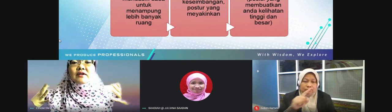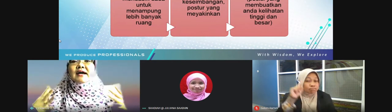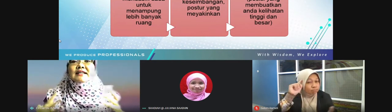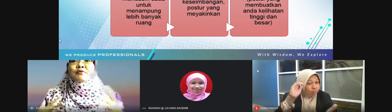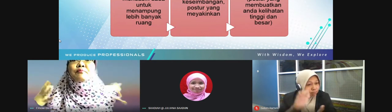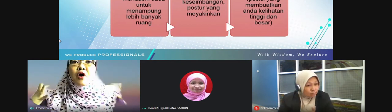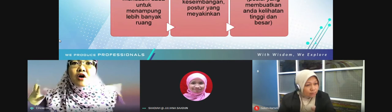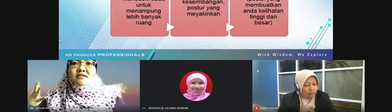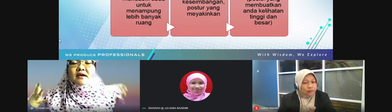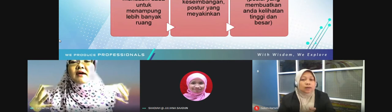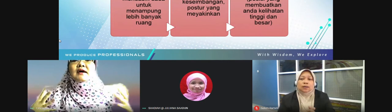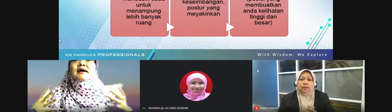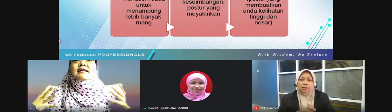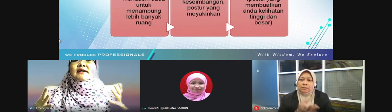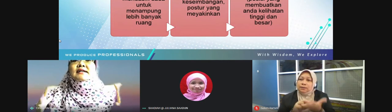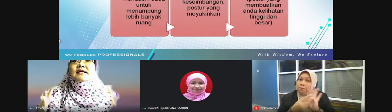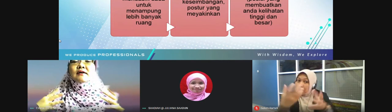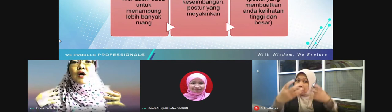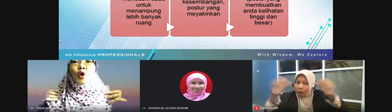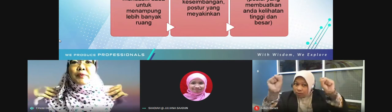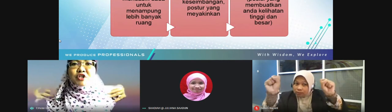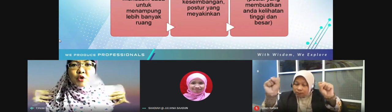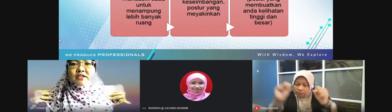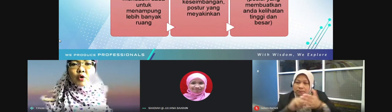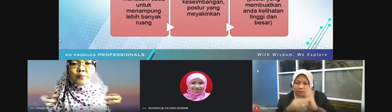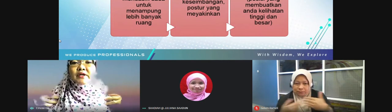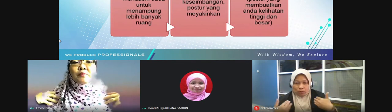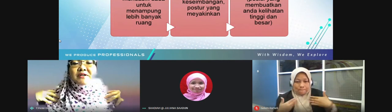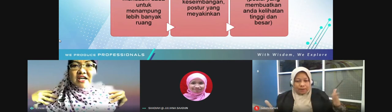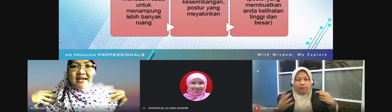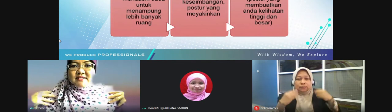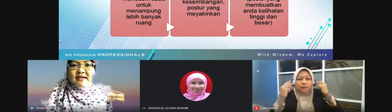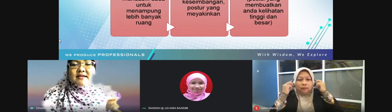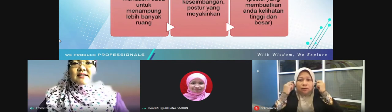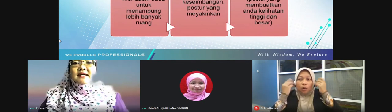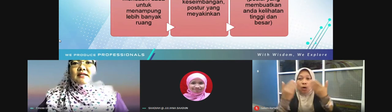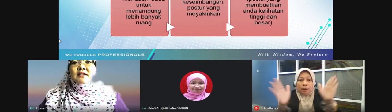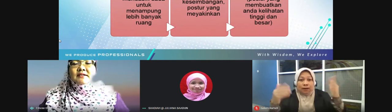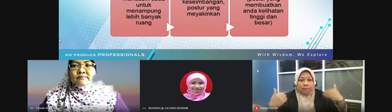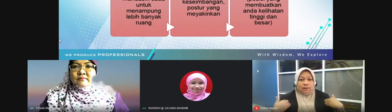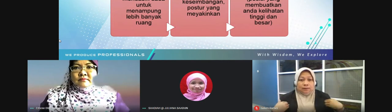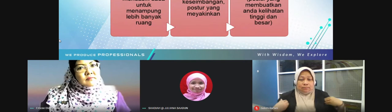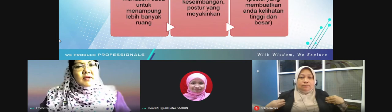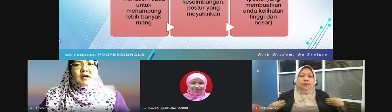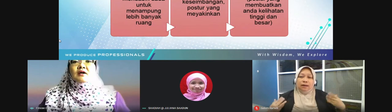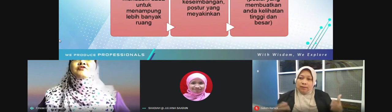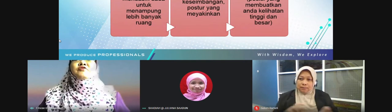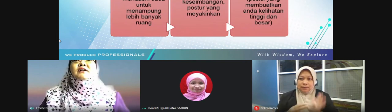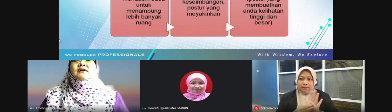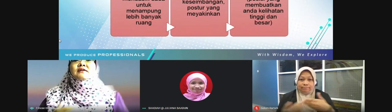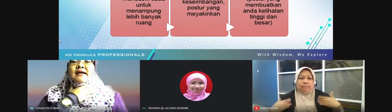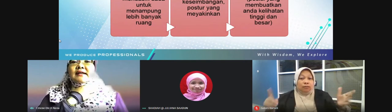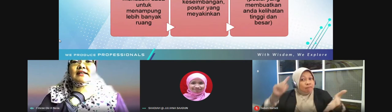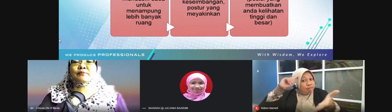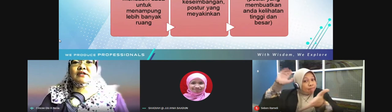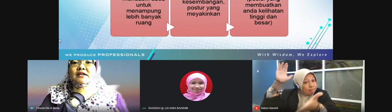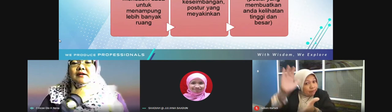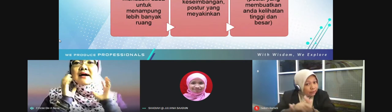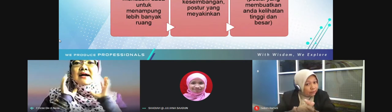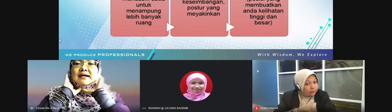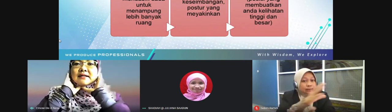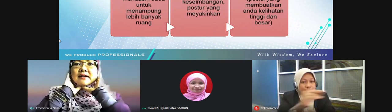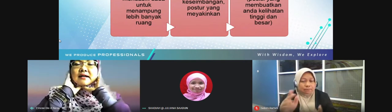yakin, okay, ataupun boss, eh, kita kena open shoulder, open chest, eh. Jadi kita confident, and then kita